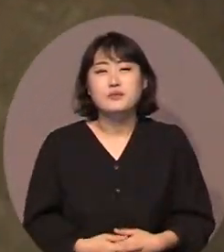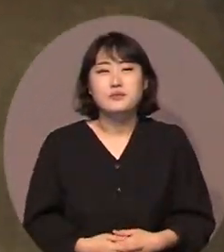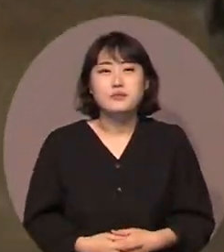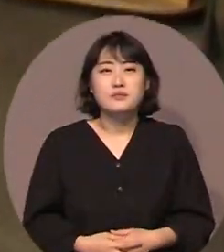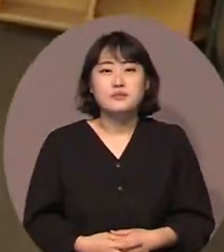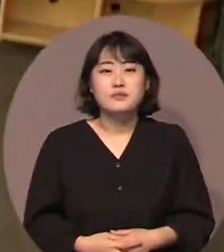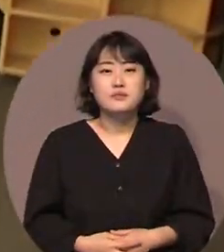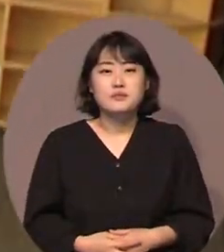김태욱입니다